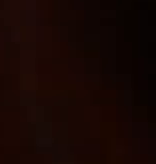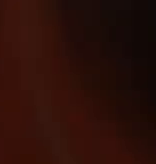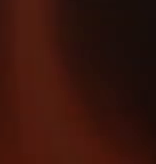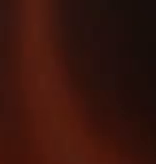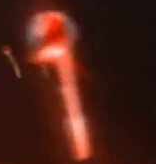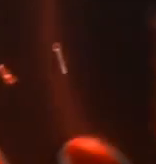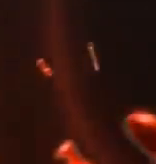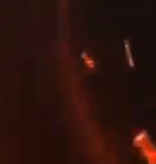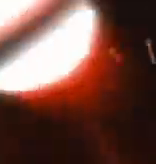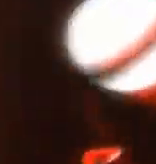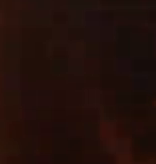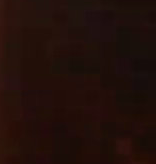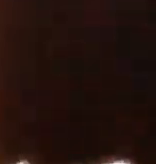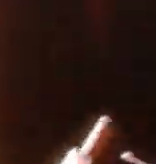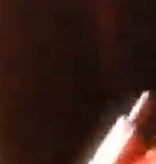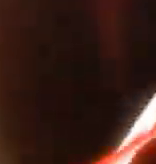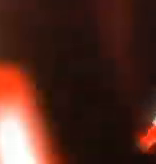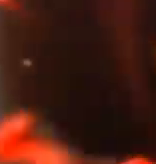धड़कन।